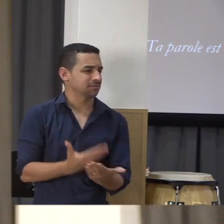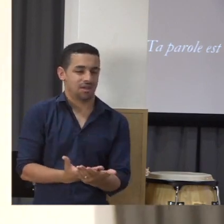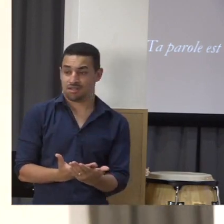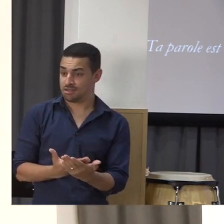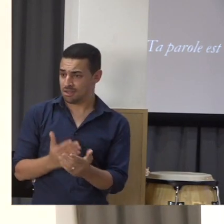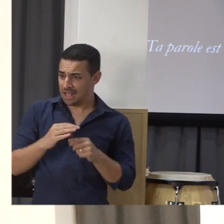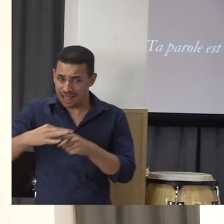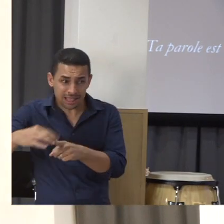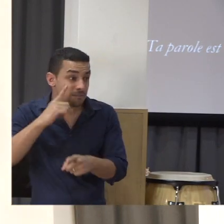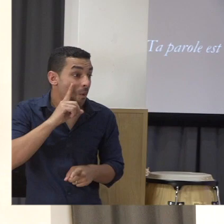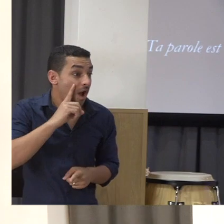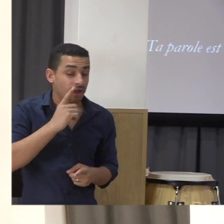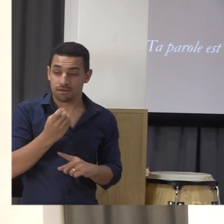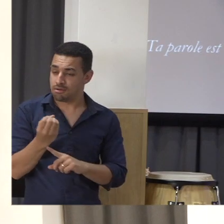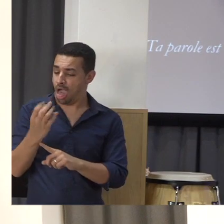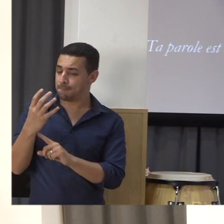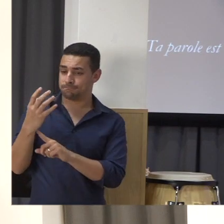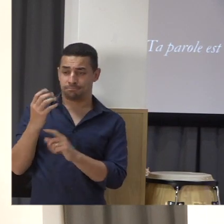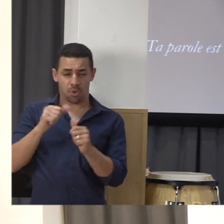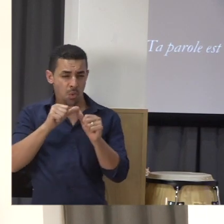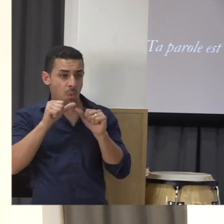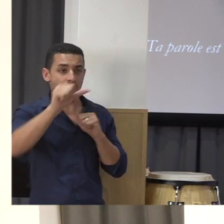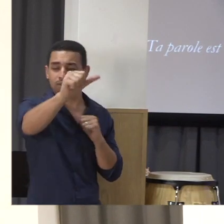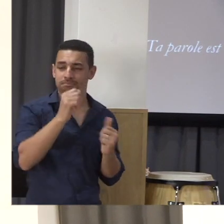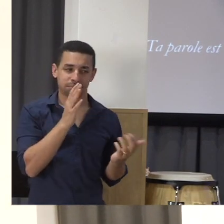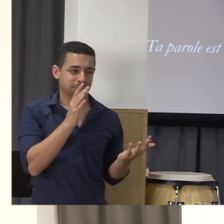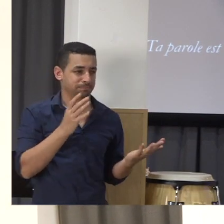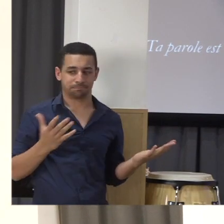parce que ta lampe ne me permet pas de voir plus loin.